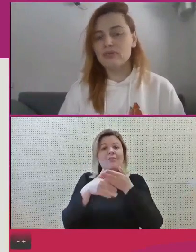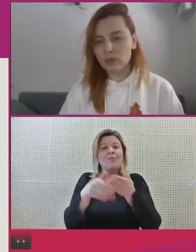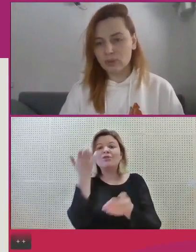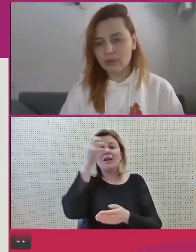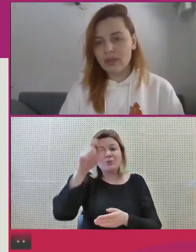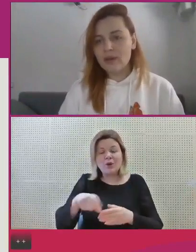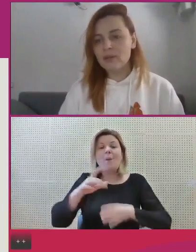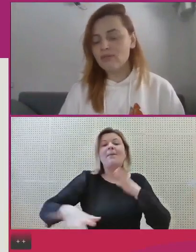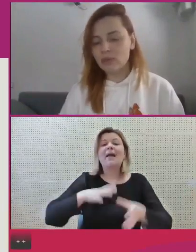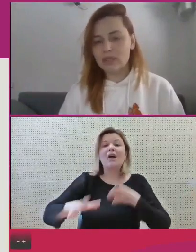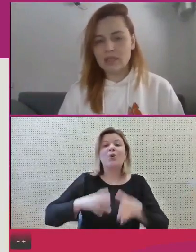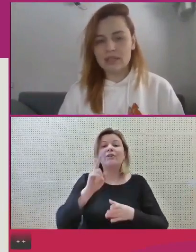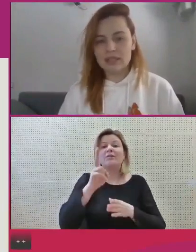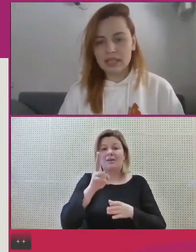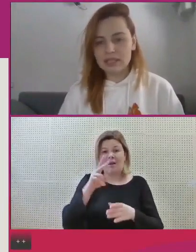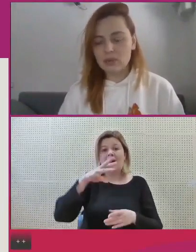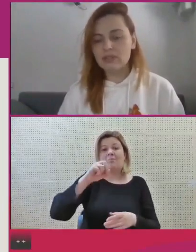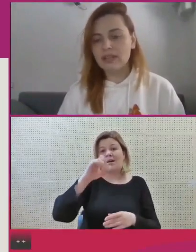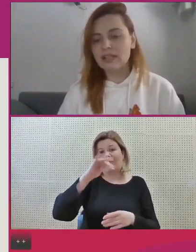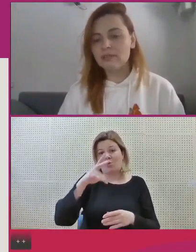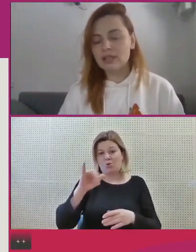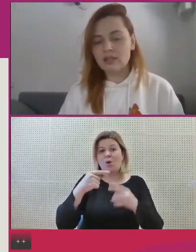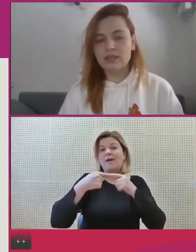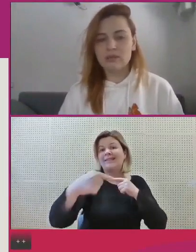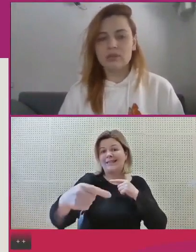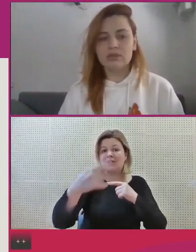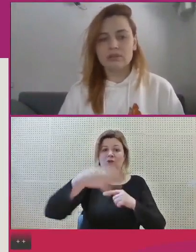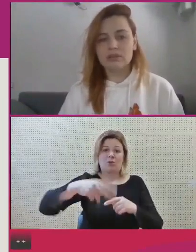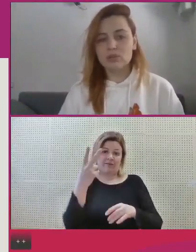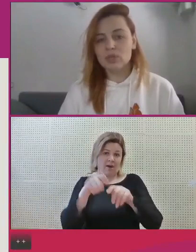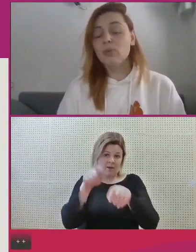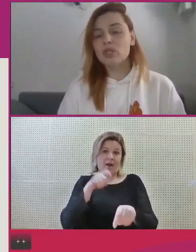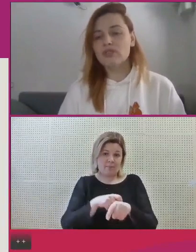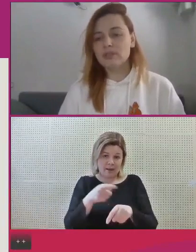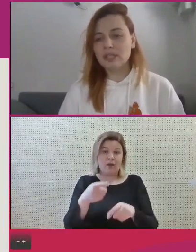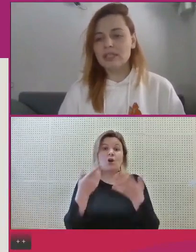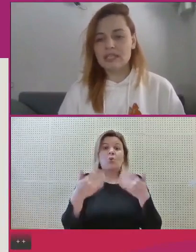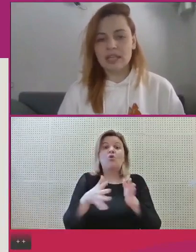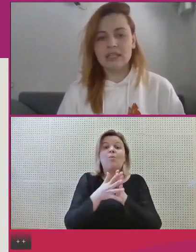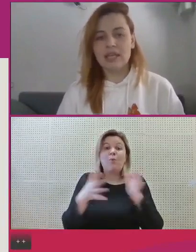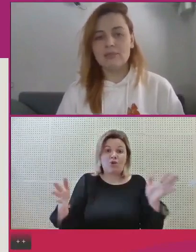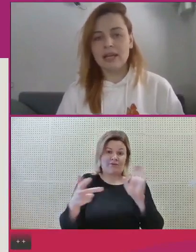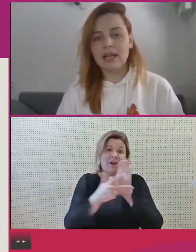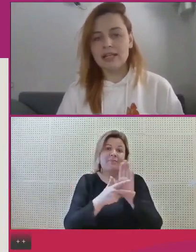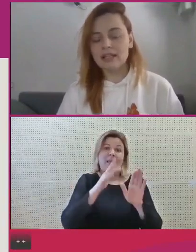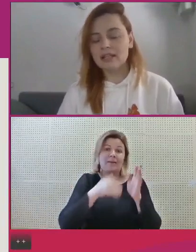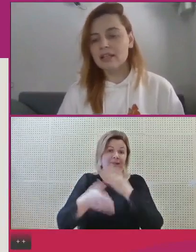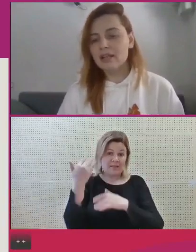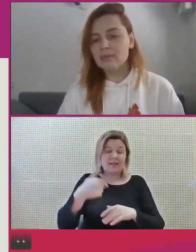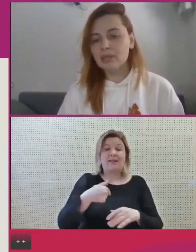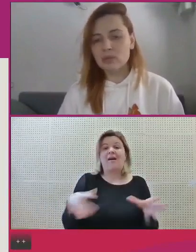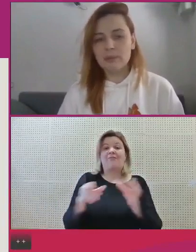подготовиться к марафону. Марафон – это дистанция 42 километра, и вот уже больше 8 лет назад я и моя